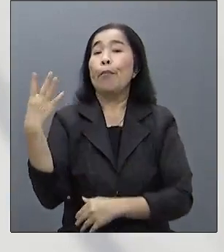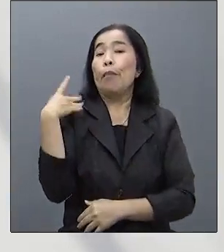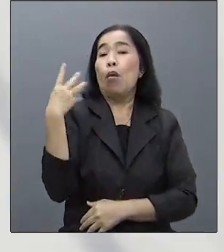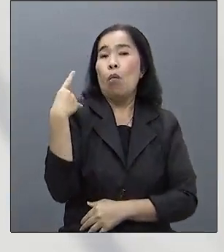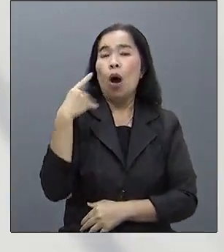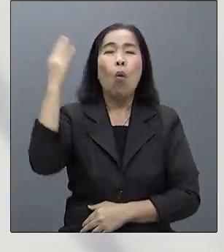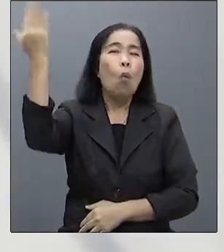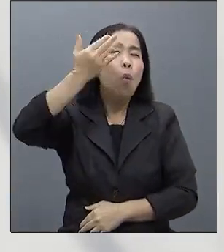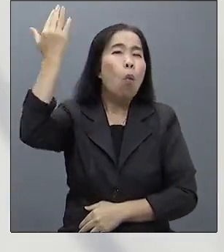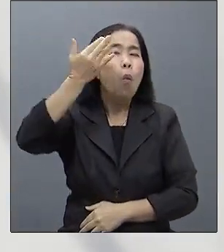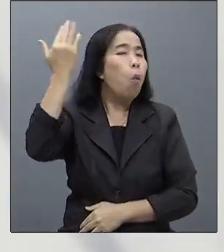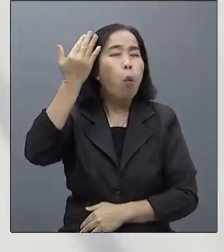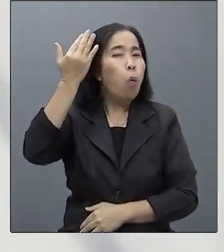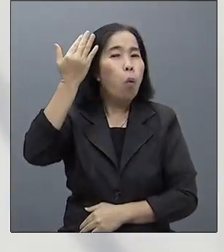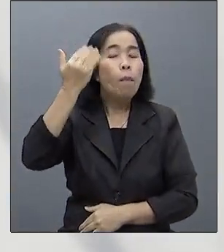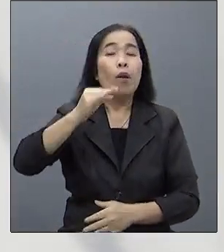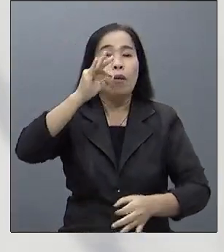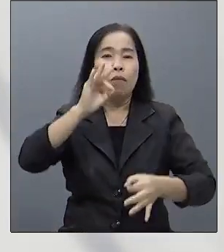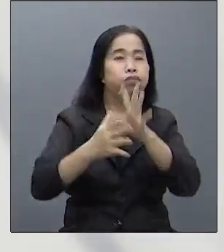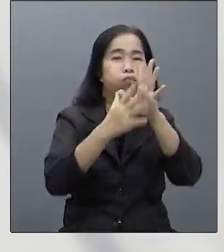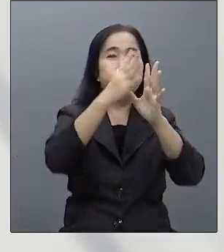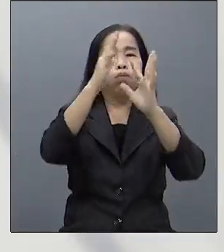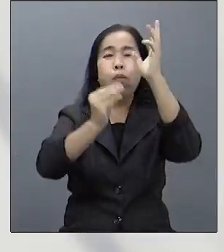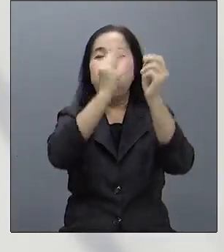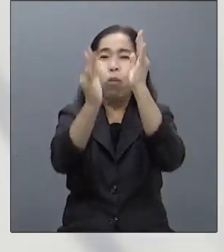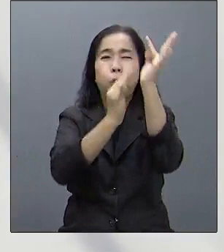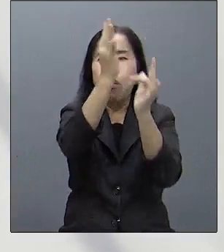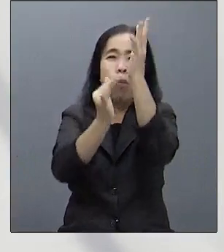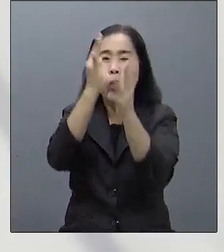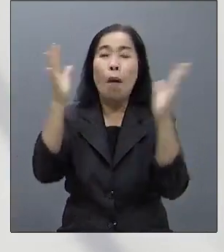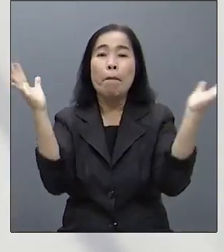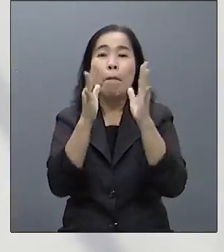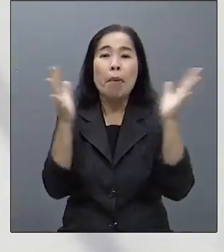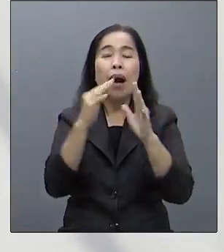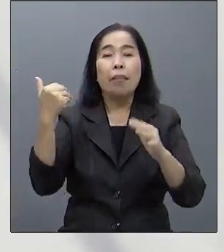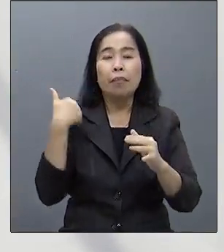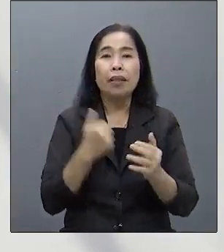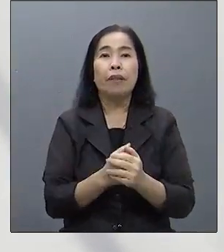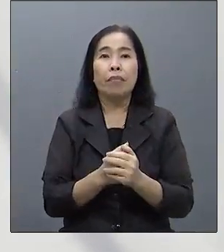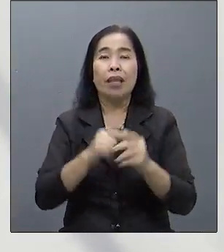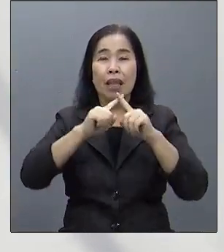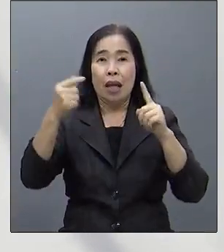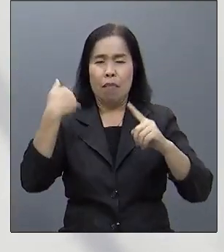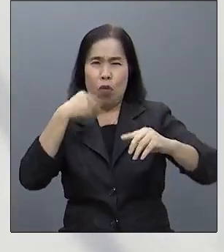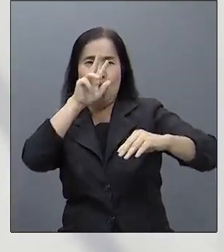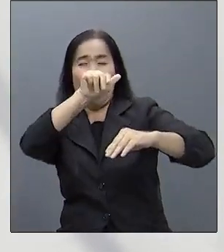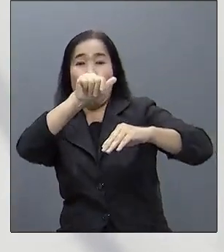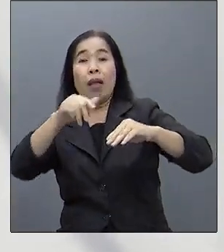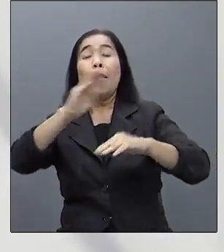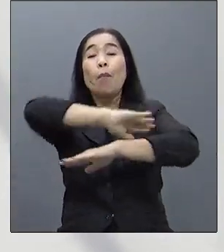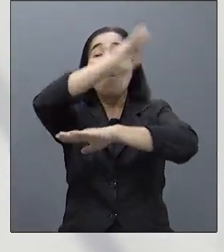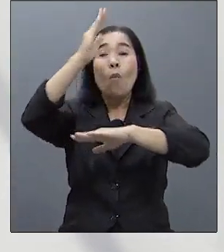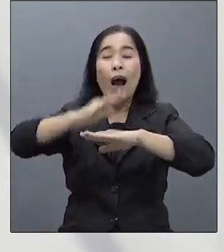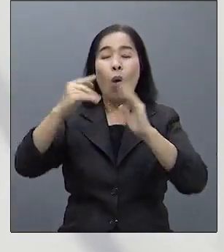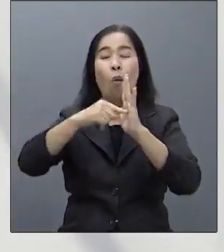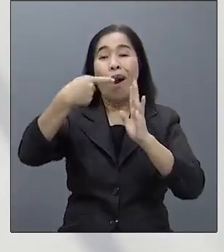างแรงนะคะทำให้ไฟเนี่ยลุกไหม้กินวงค่อนข้างที่จะกว้างถ้ามองจากภาพหน้าตัดเขาแหลมอยู่ตรงกลางนะคะเขาชะพลู